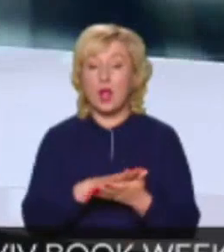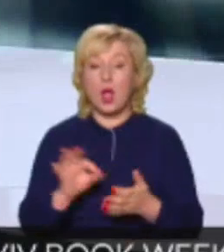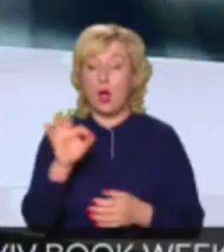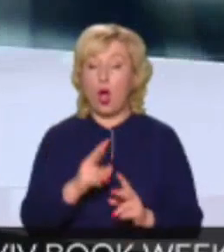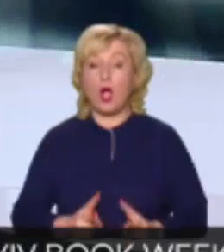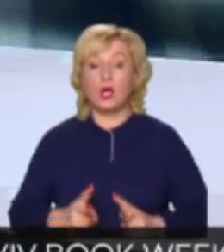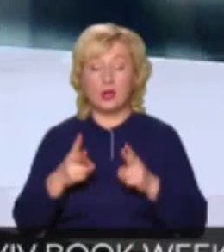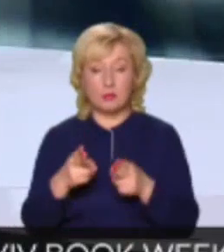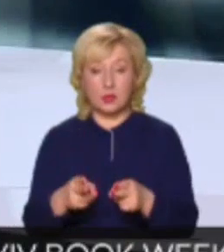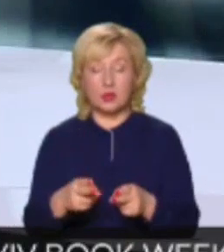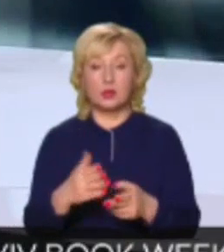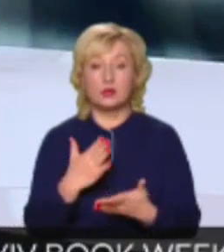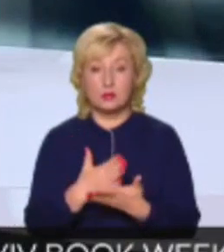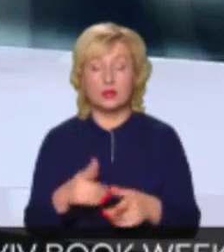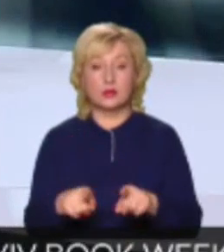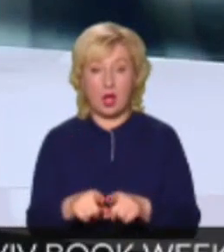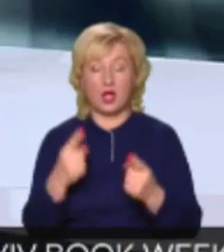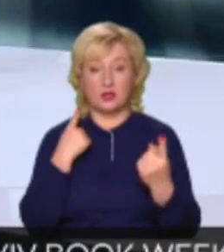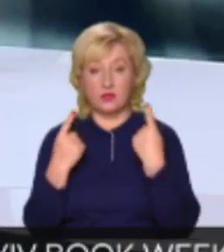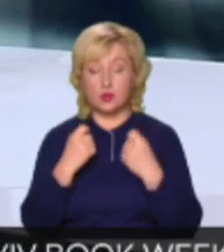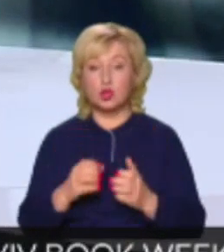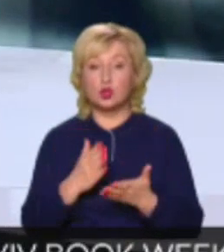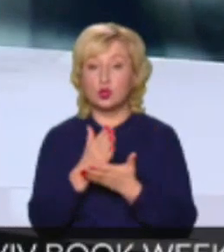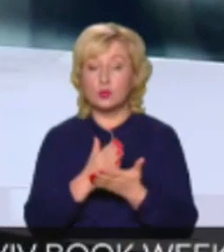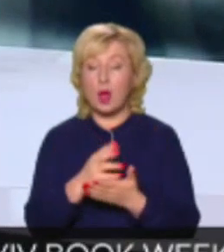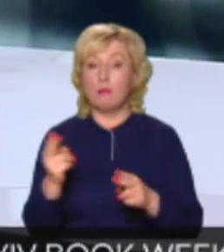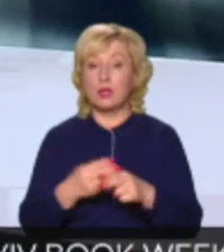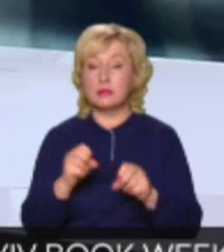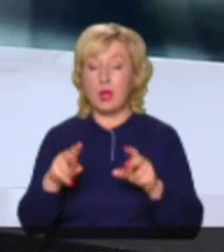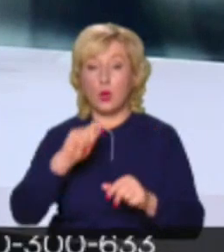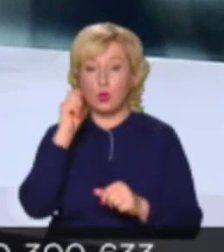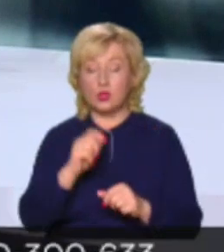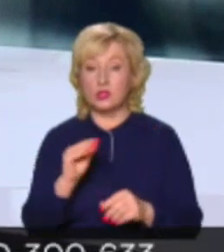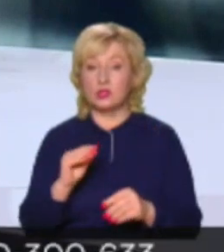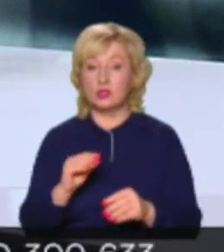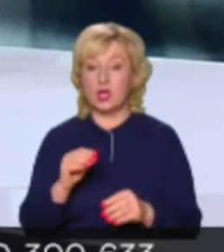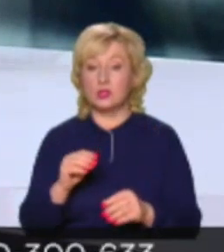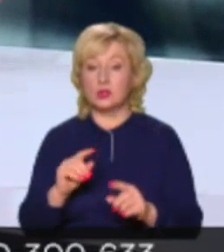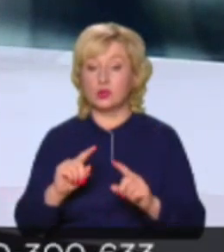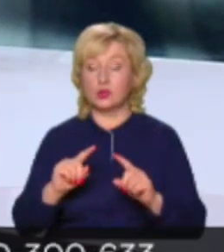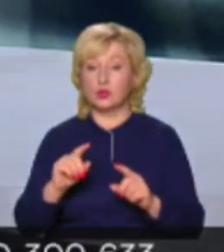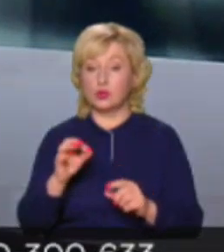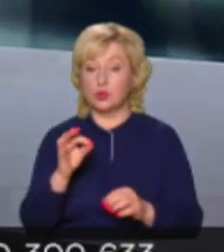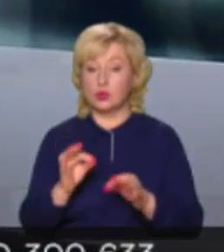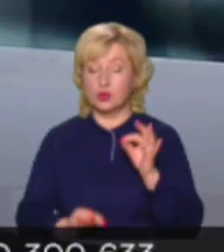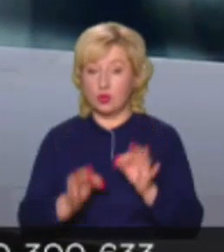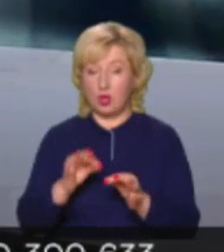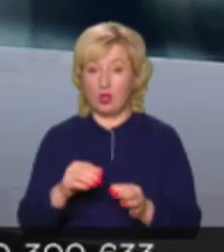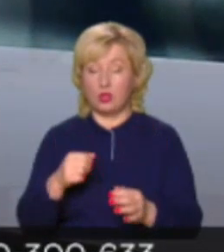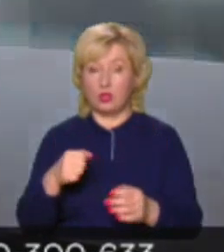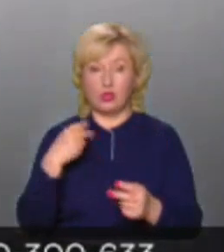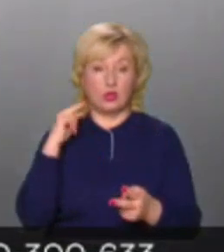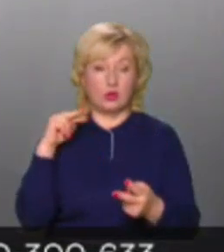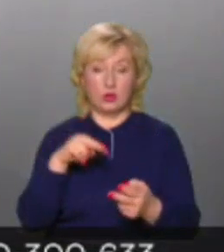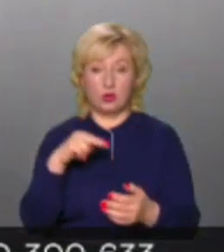Є у нас і добірка такої інформації. Служба безпеки України засудила додовічне ув'язнення